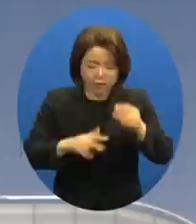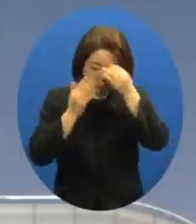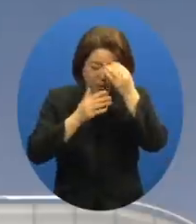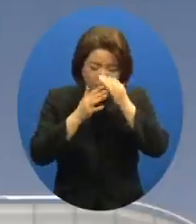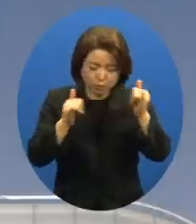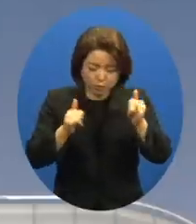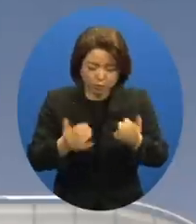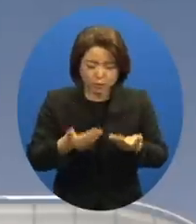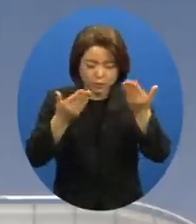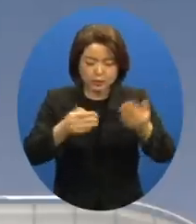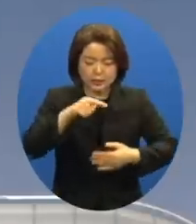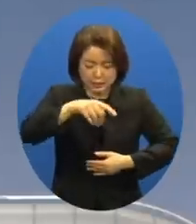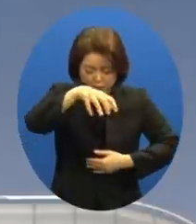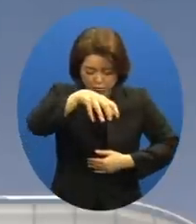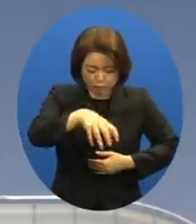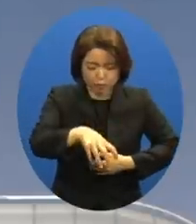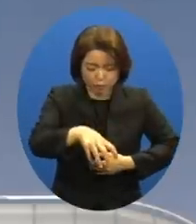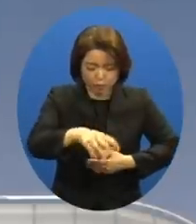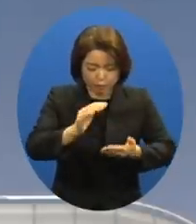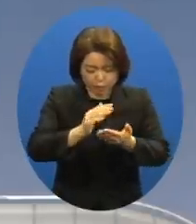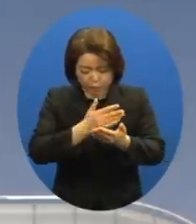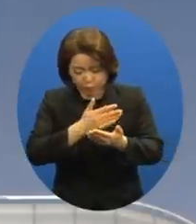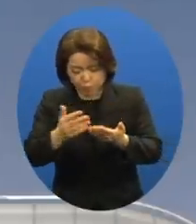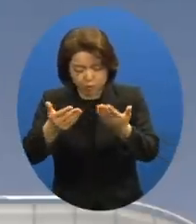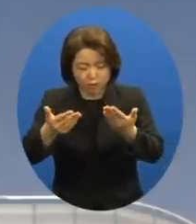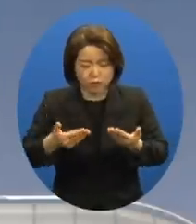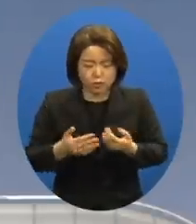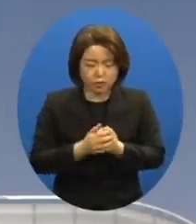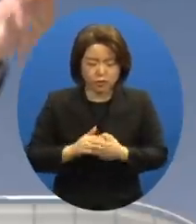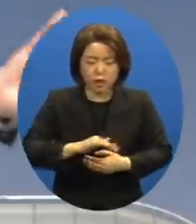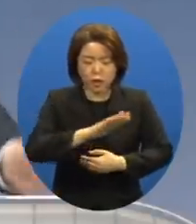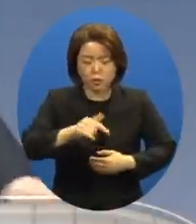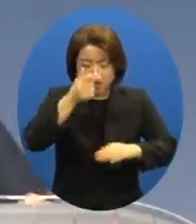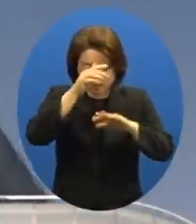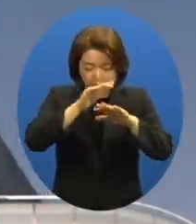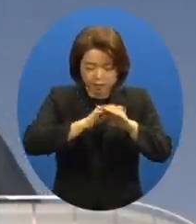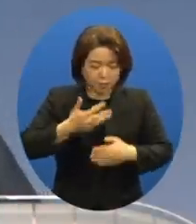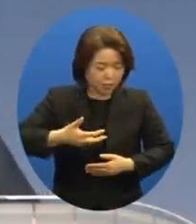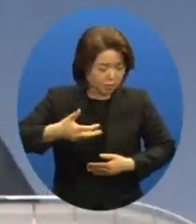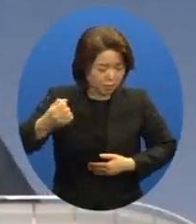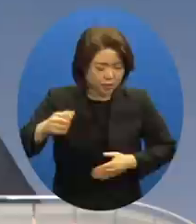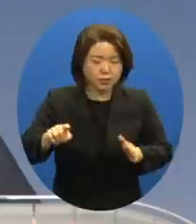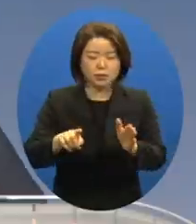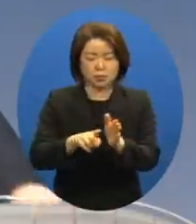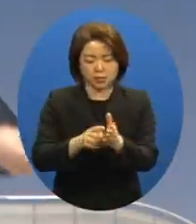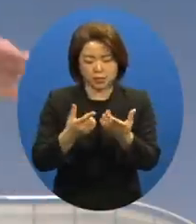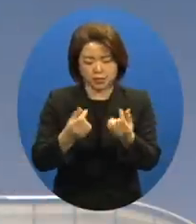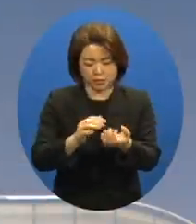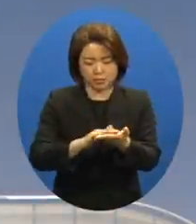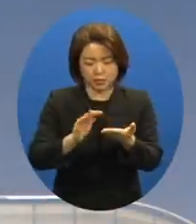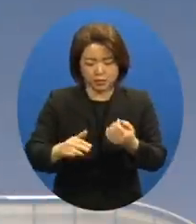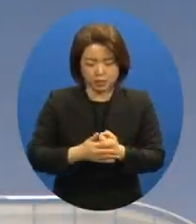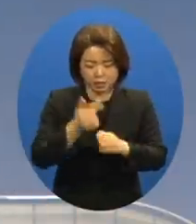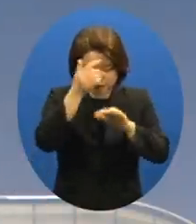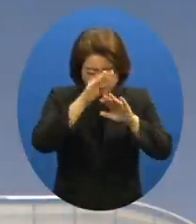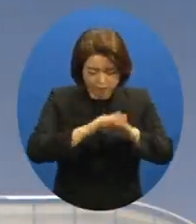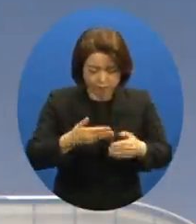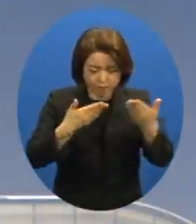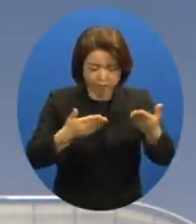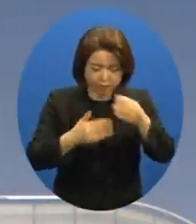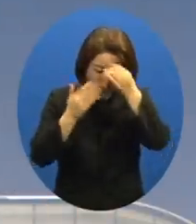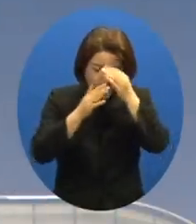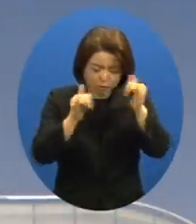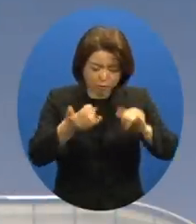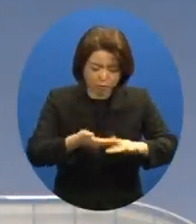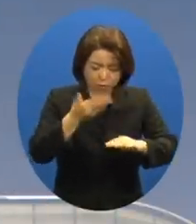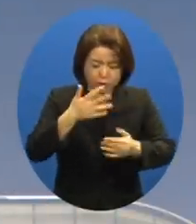예배드리는 바로 그 자리를 구별 하셔서 우리의 예배를 받으시는 걸 믿습니다 예배하는 성도들 위해 주에